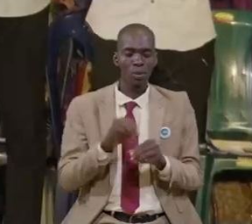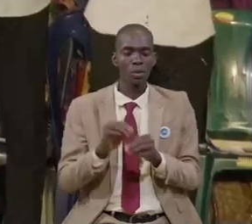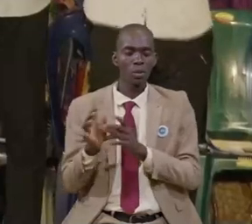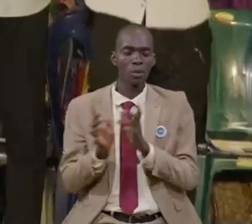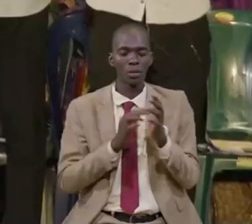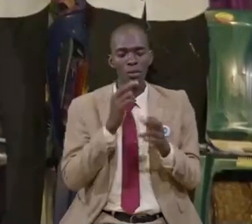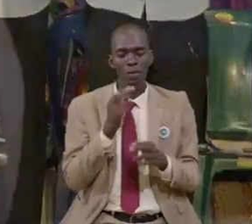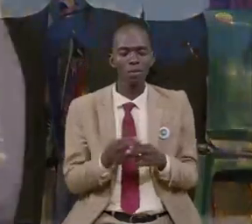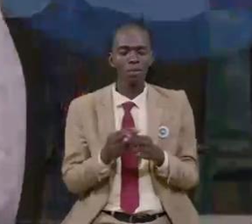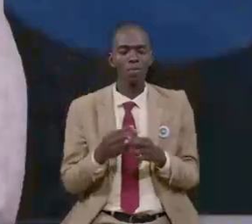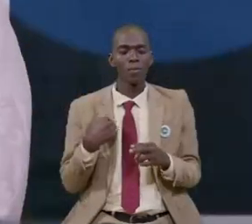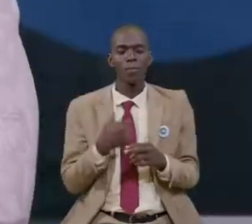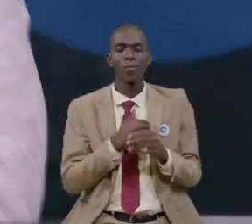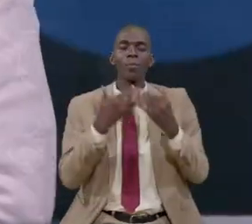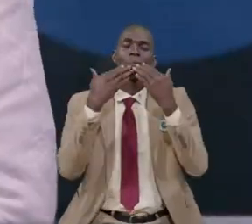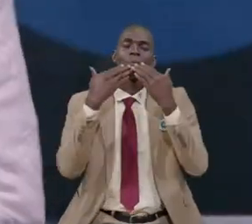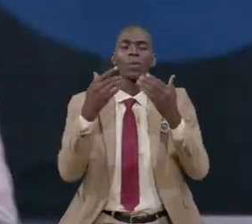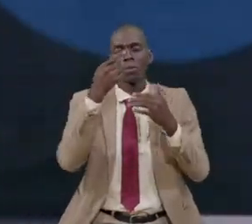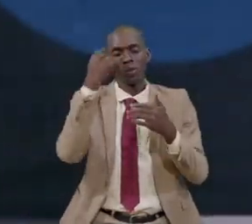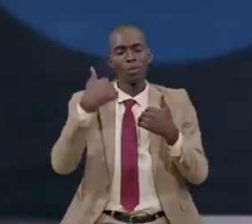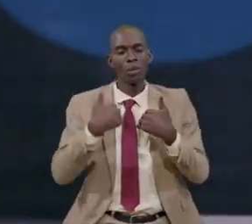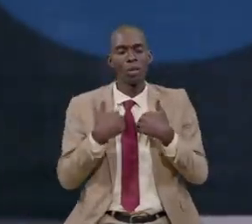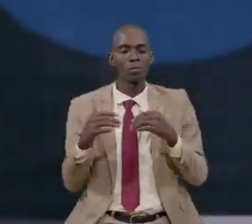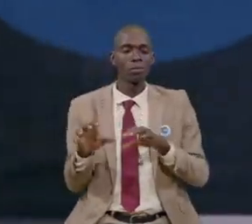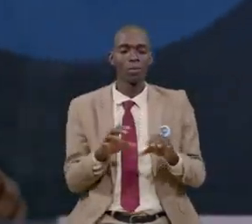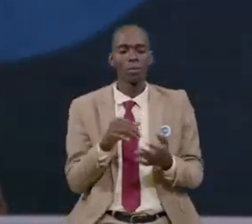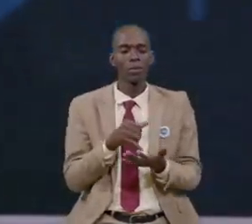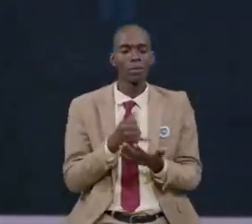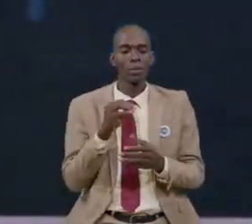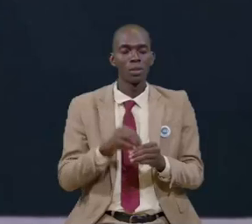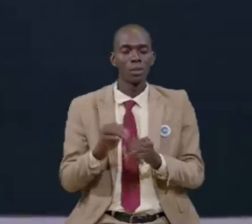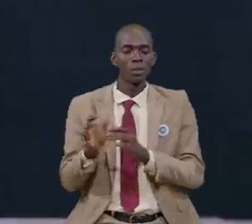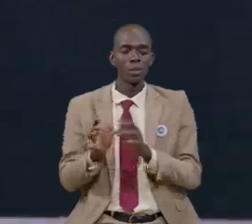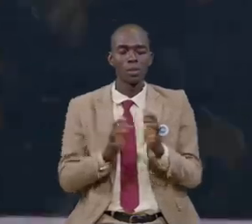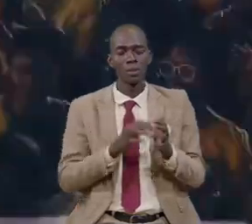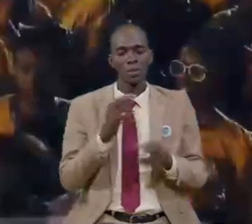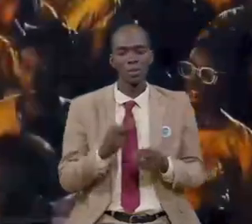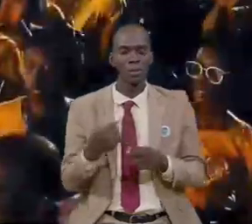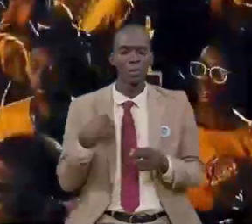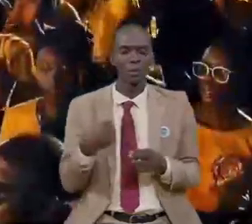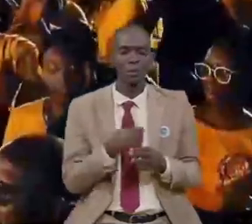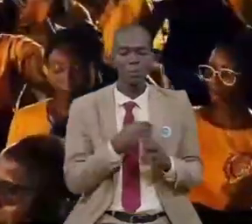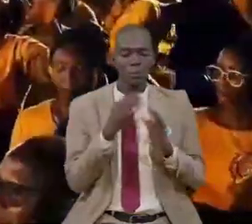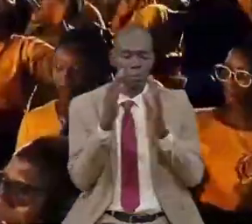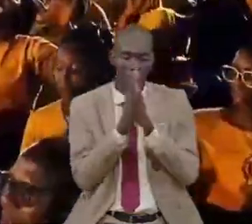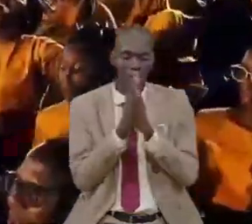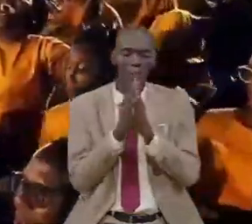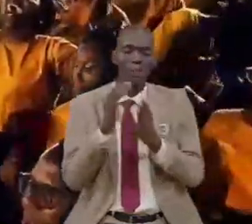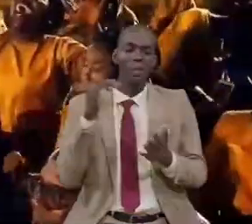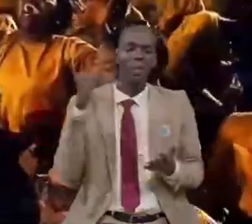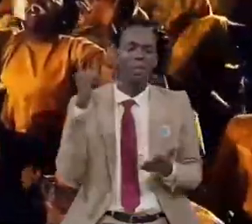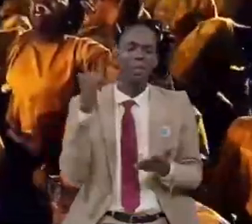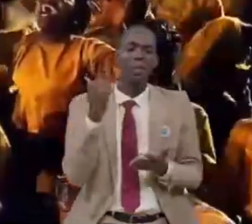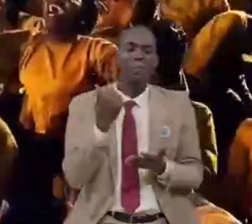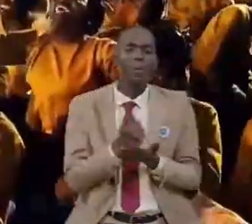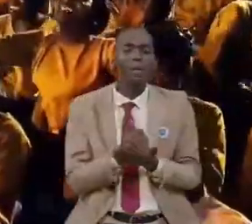Nous te disons merci parce que nous savons que c'est fait. Au nom de Jésus, nous prions.